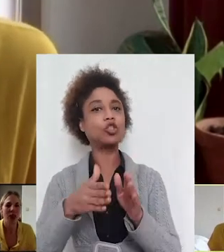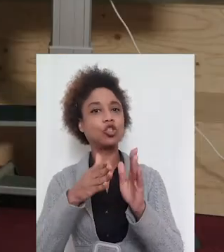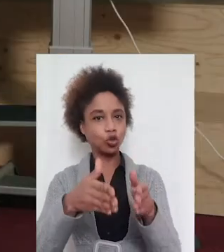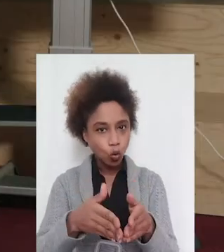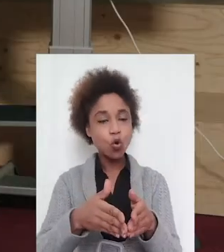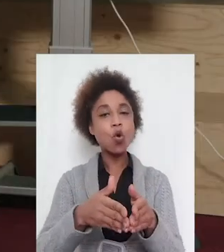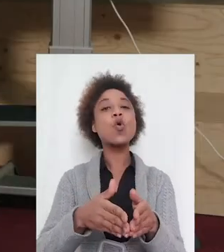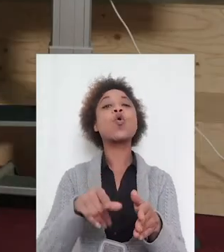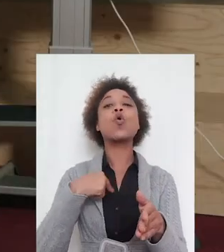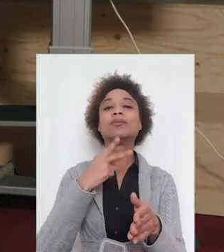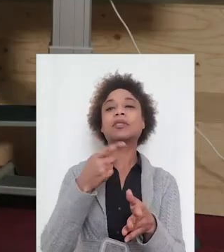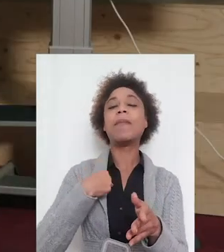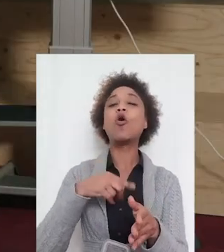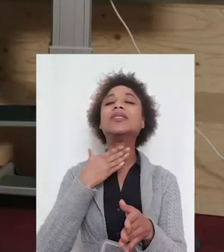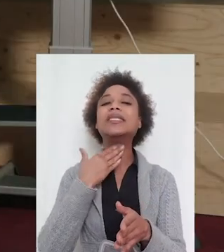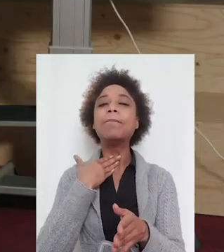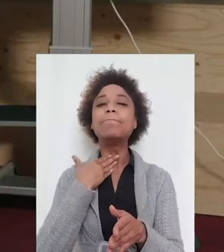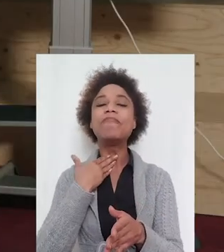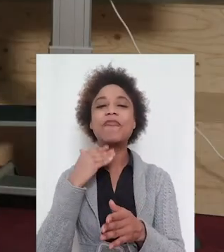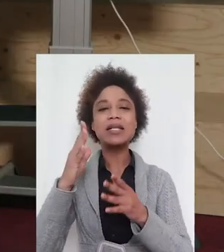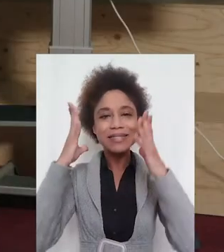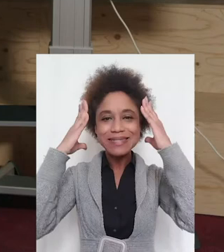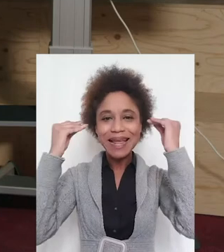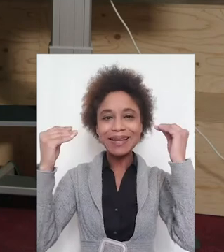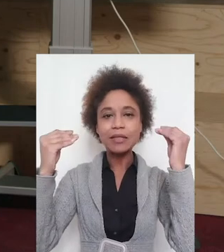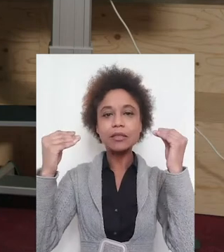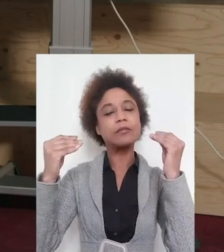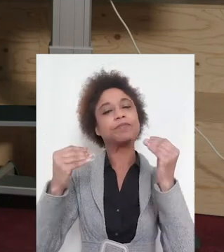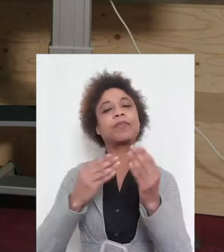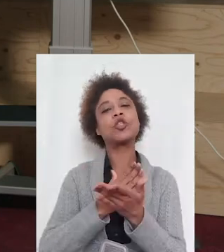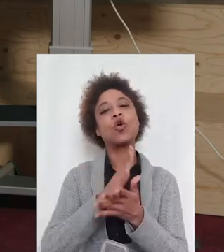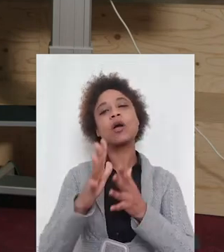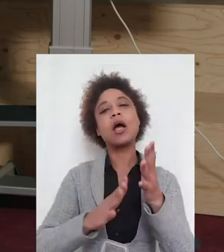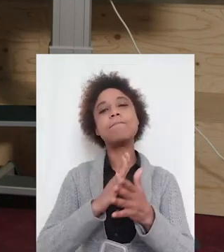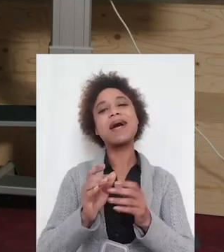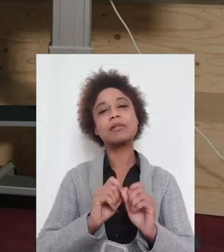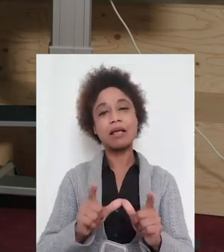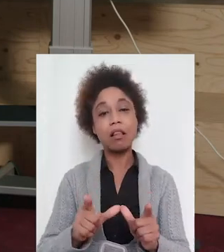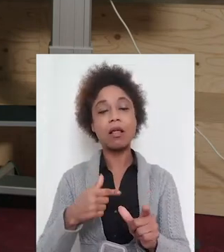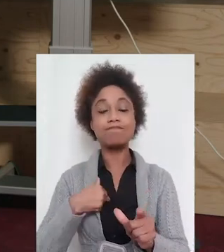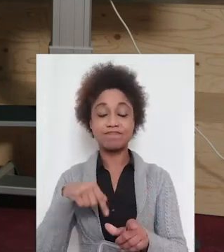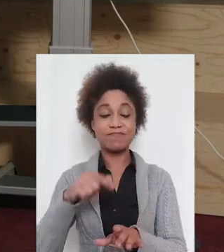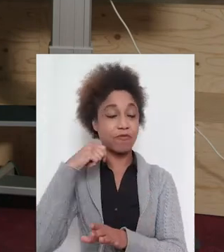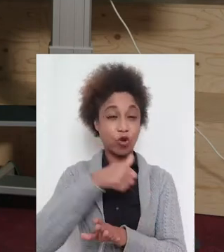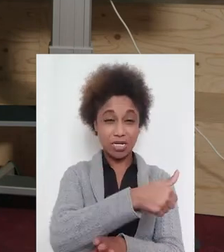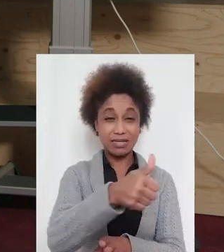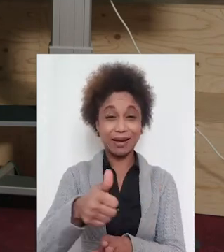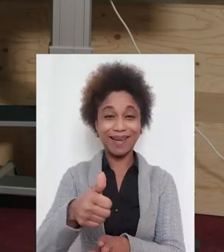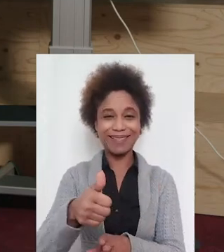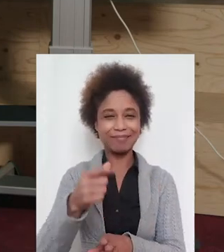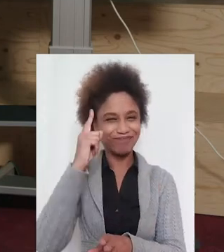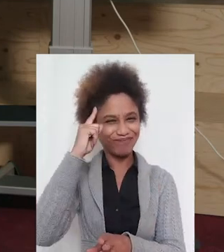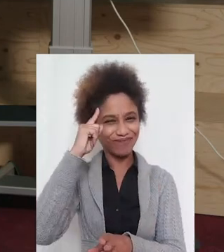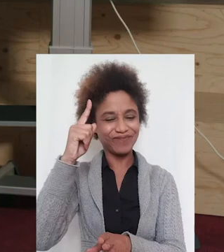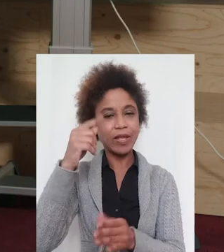tolk Nederlandse gebarentaal. En een kleine opmerking voor iedereen. Dit filmpje is voor corona